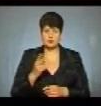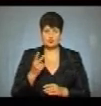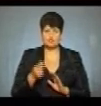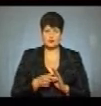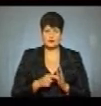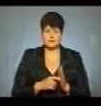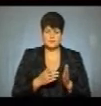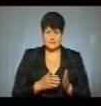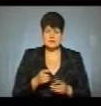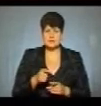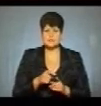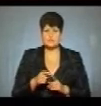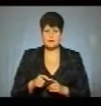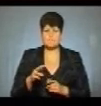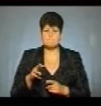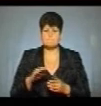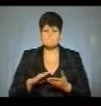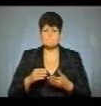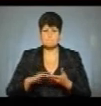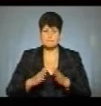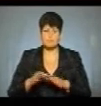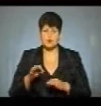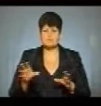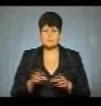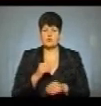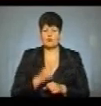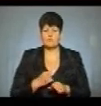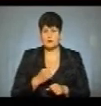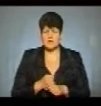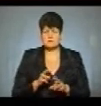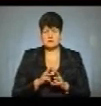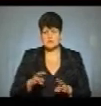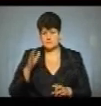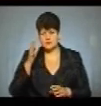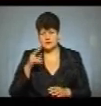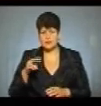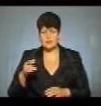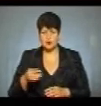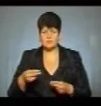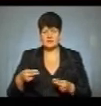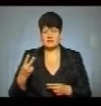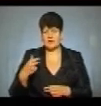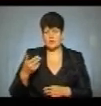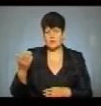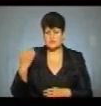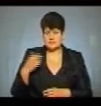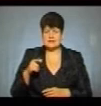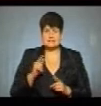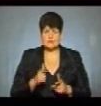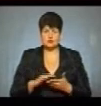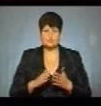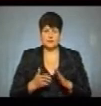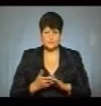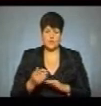другокласники. За її словами, меморандум про співпрацю Фундації «Лего» та Міністерства освіти і науки підписали 2 роки тому. Згідно з угодою,